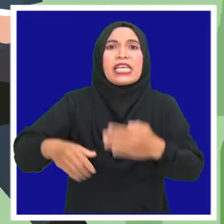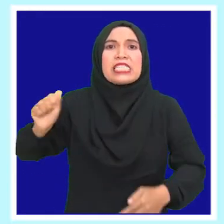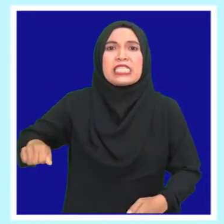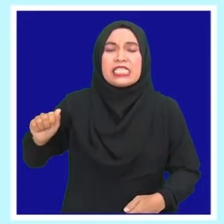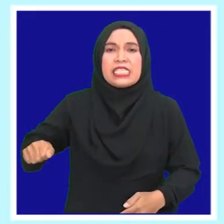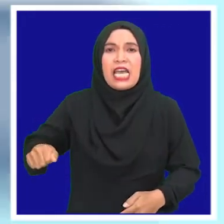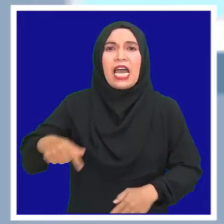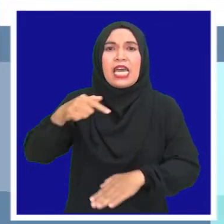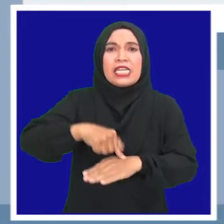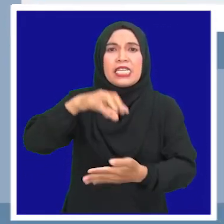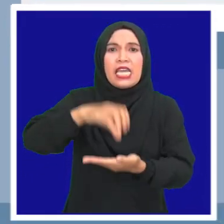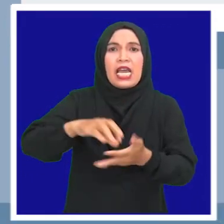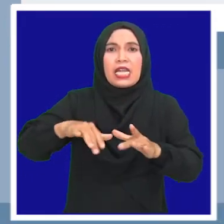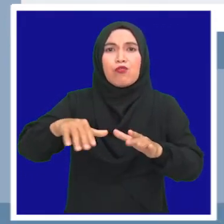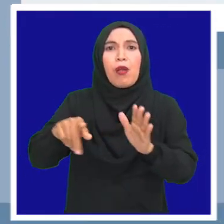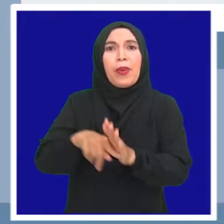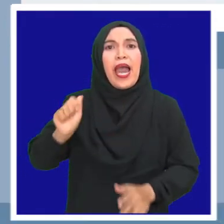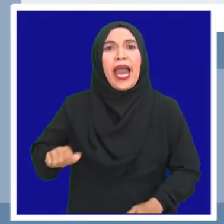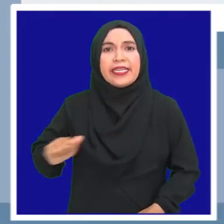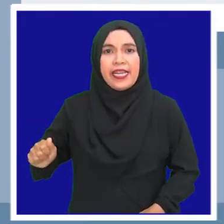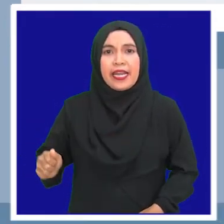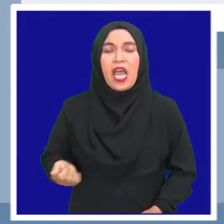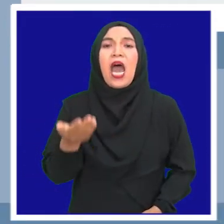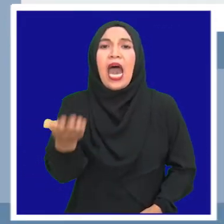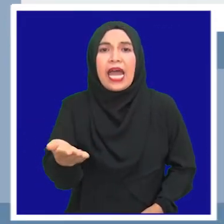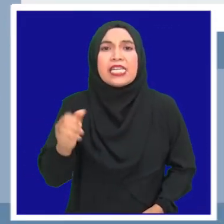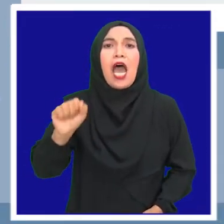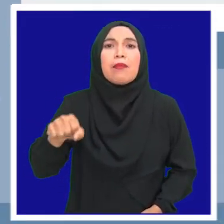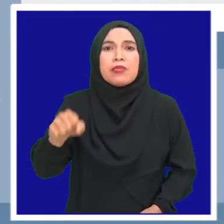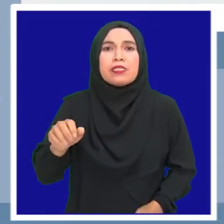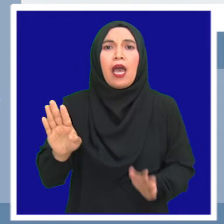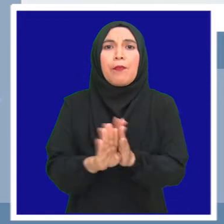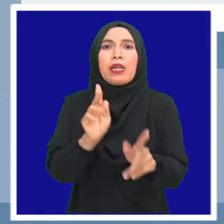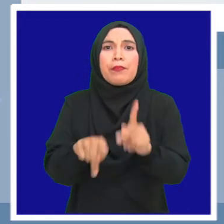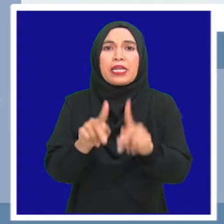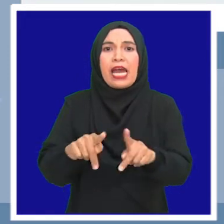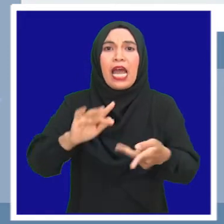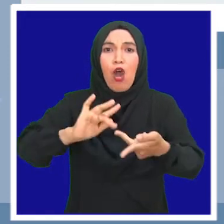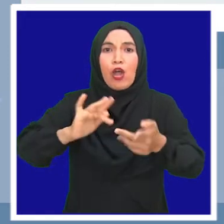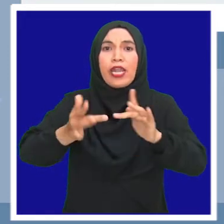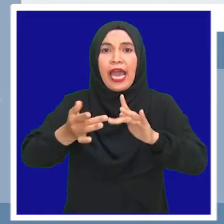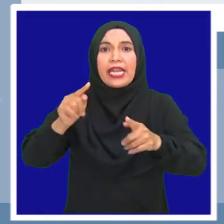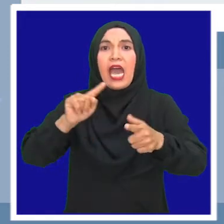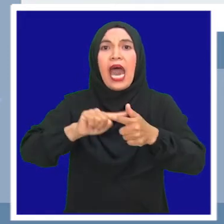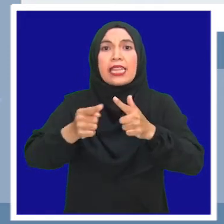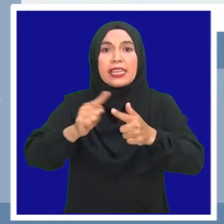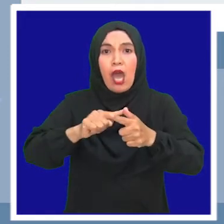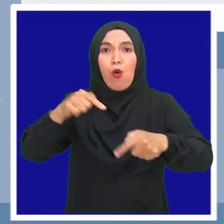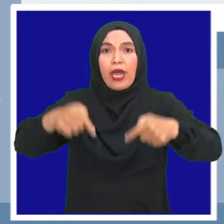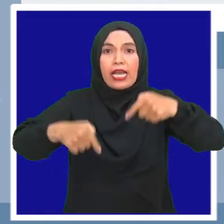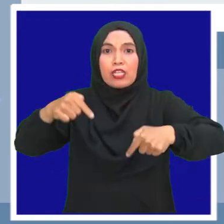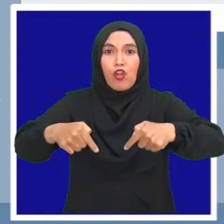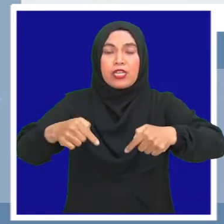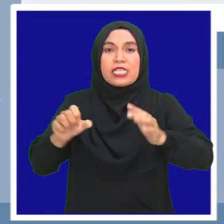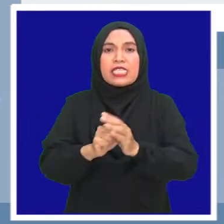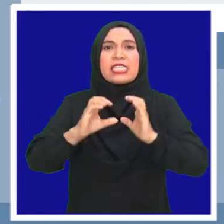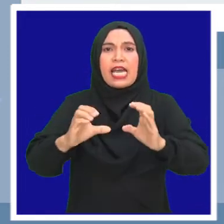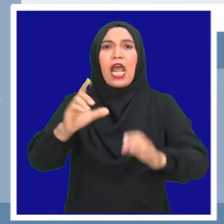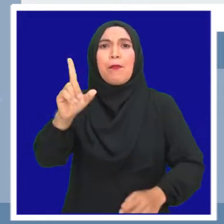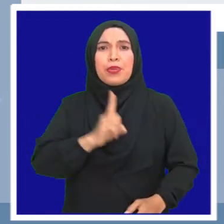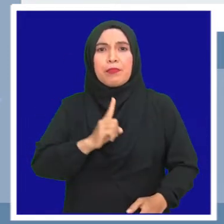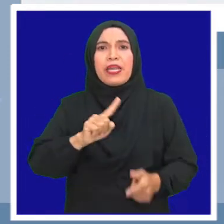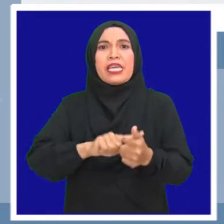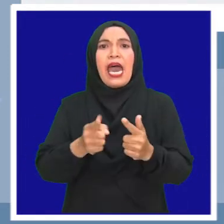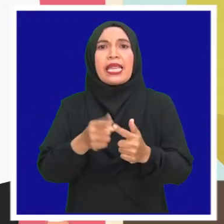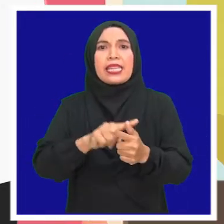gedung pengadilan. Anda dapat juga berperkara secara online atau elektronik yang dilakukan secara pribadi maupun diwakili